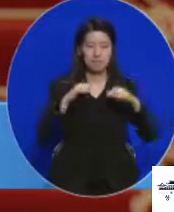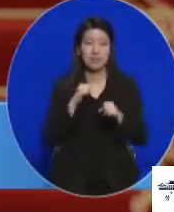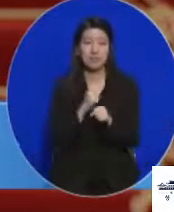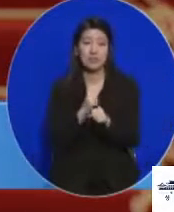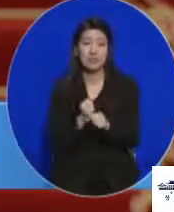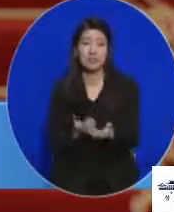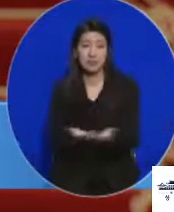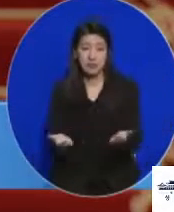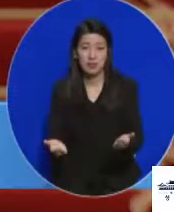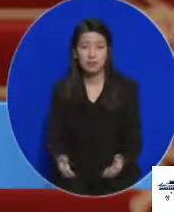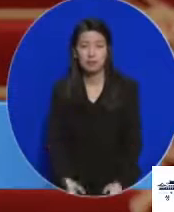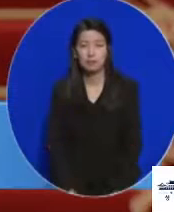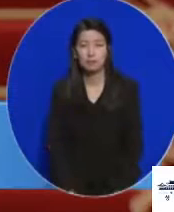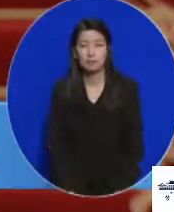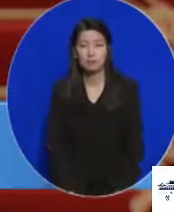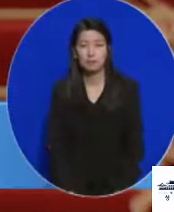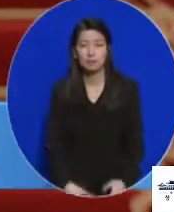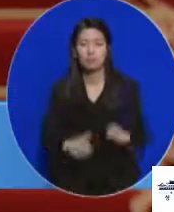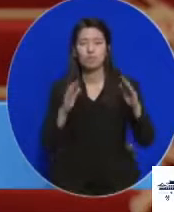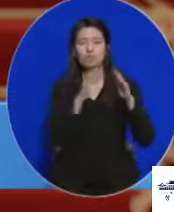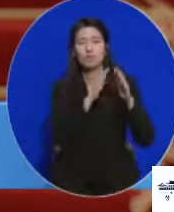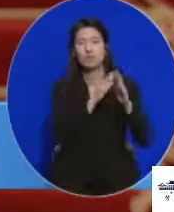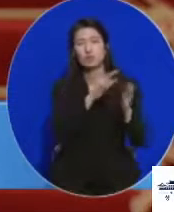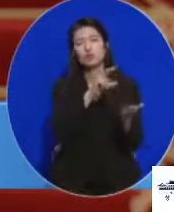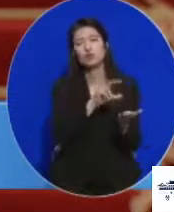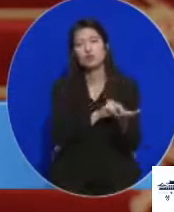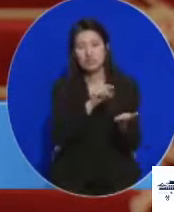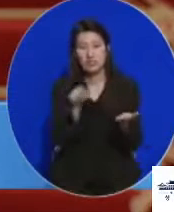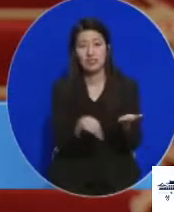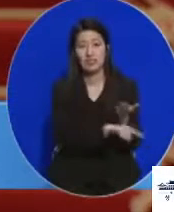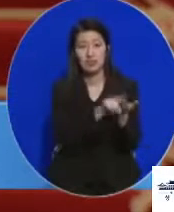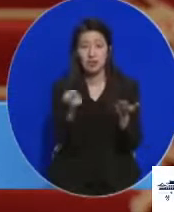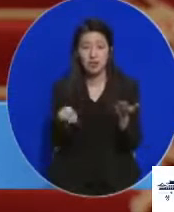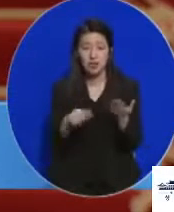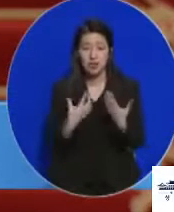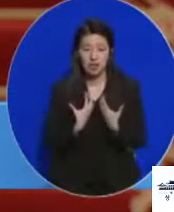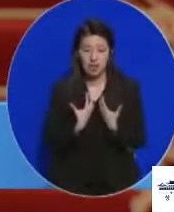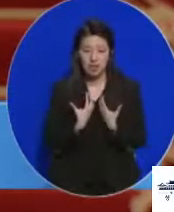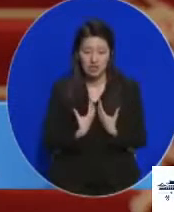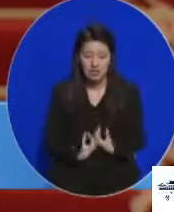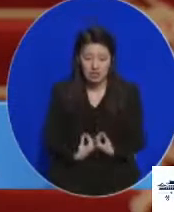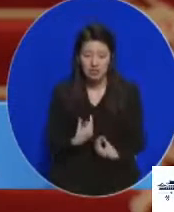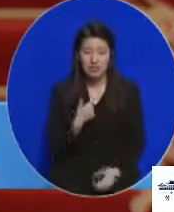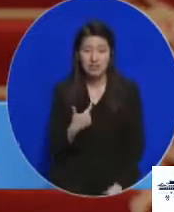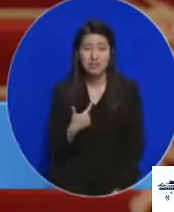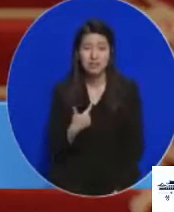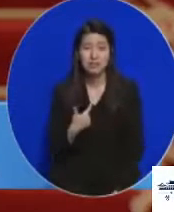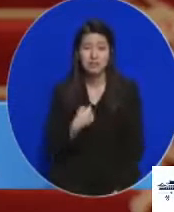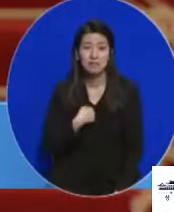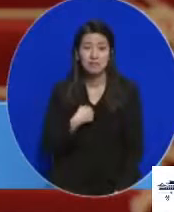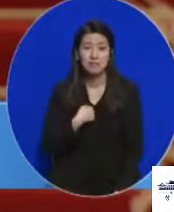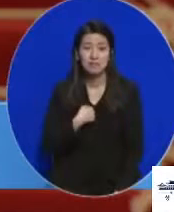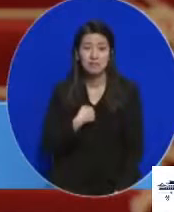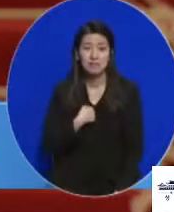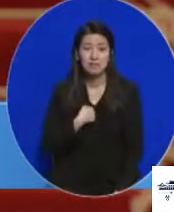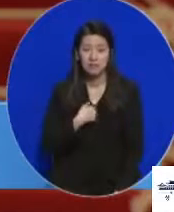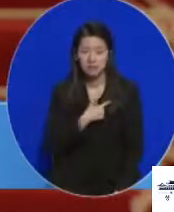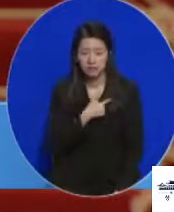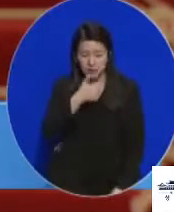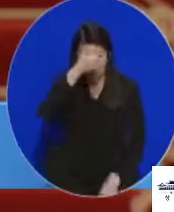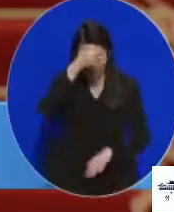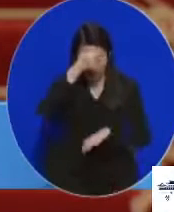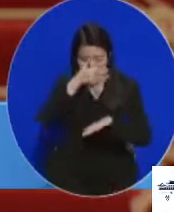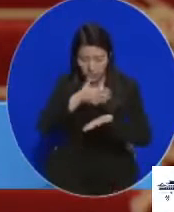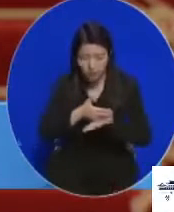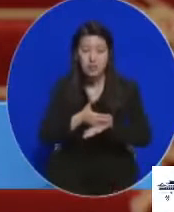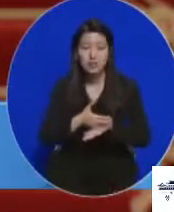국어 문제 어려우므로 낙심이 큰 국민들께 는 매우 송구한 마음입니다 주거 안정을 위해